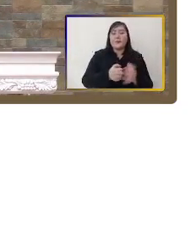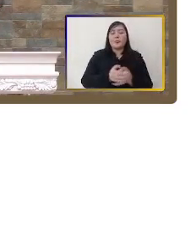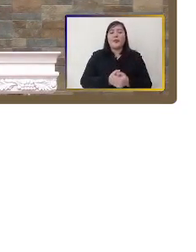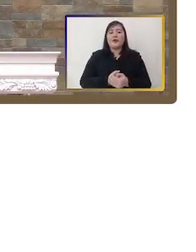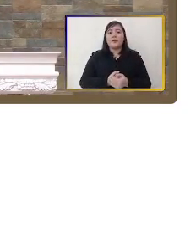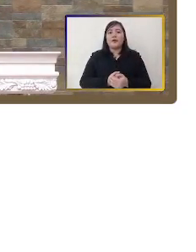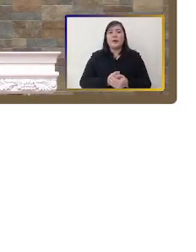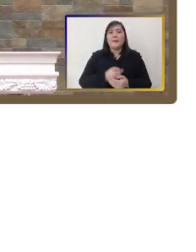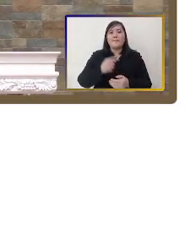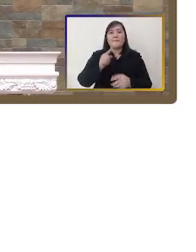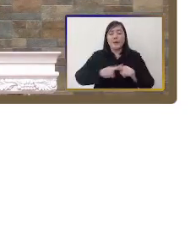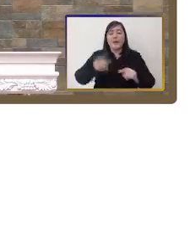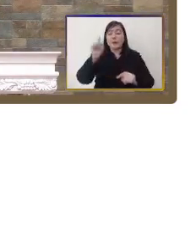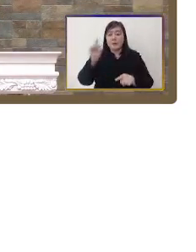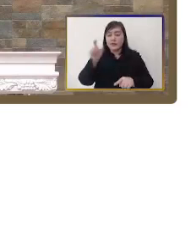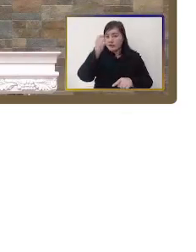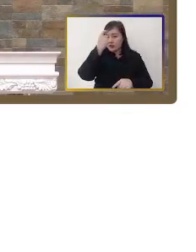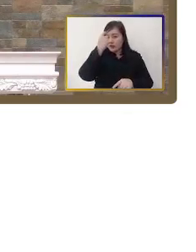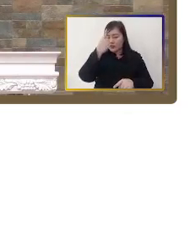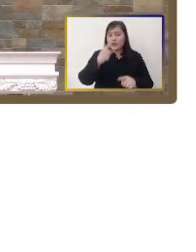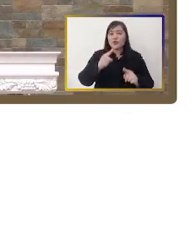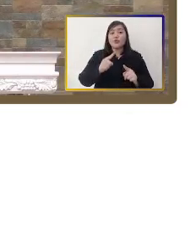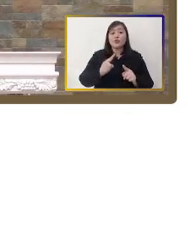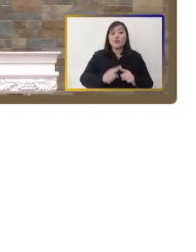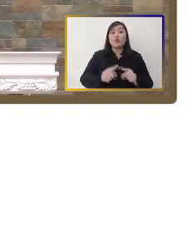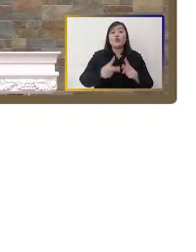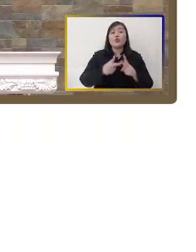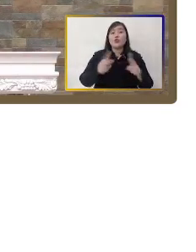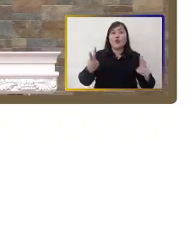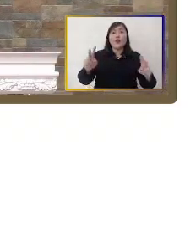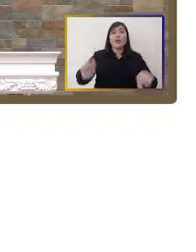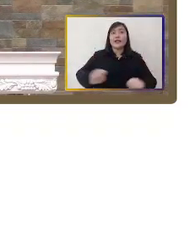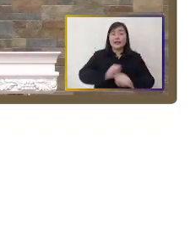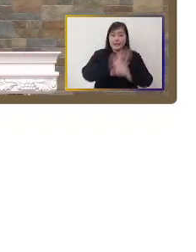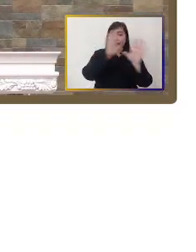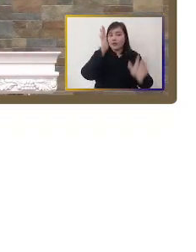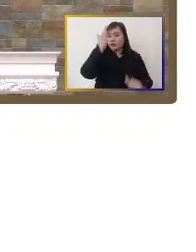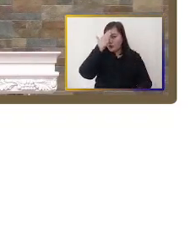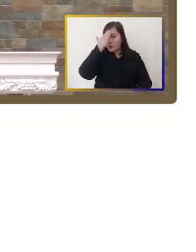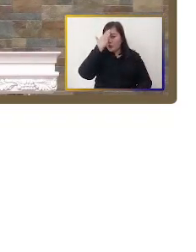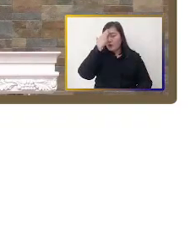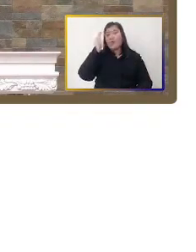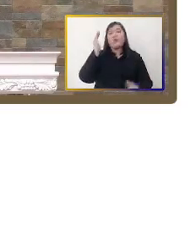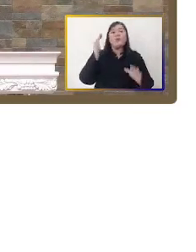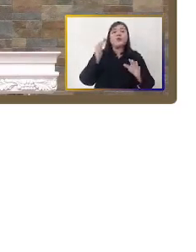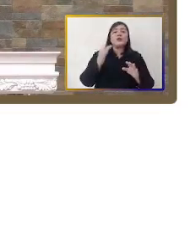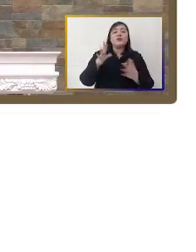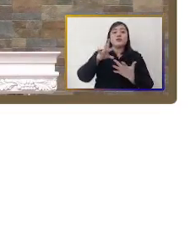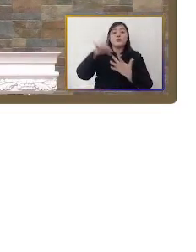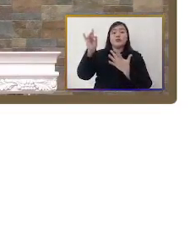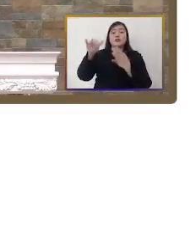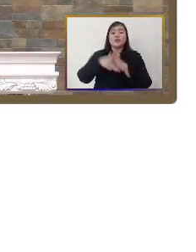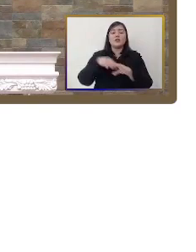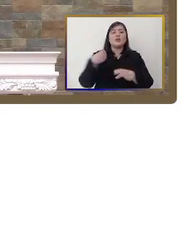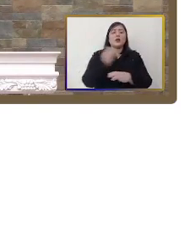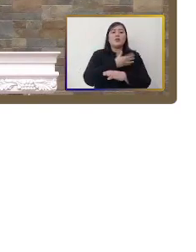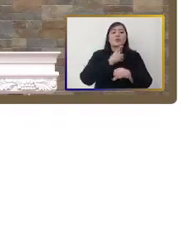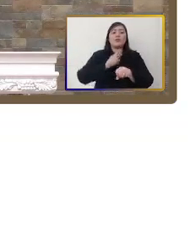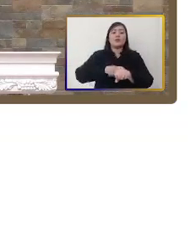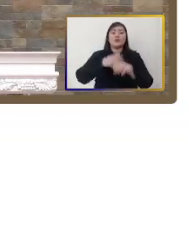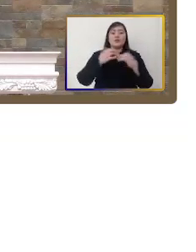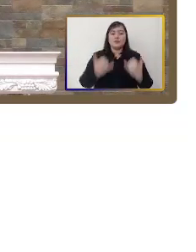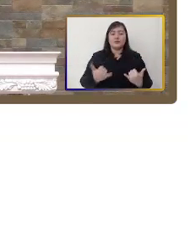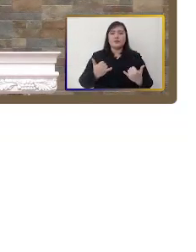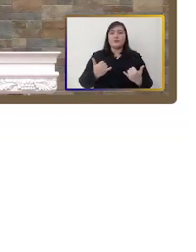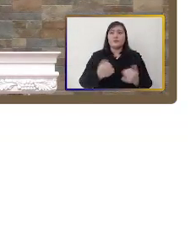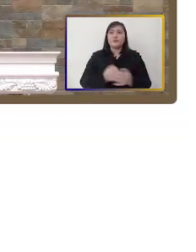ito, lalo na sa panahon natin ngayon. You see? Now, dito po makikita po natin, of course, familiar na sa ating lahat yung